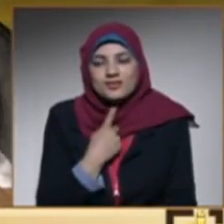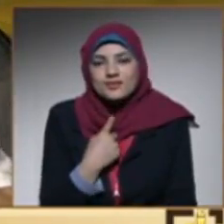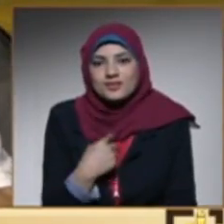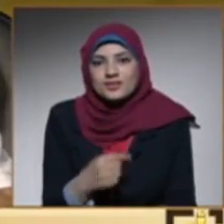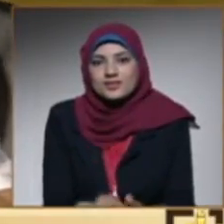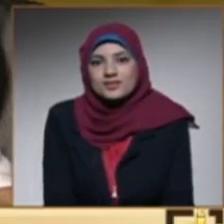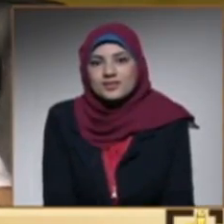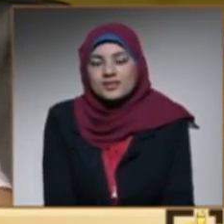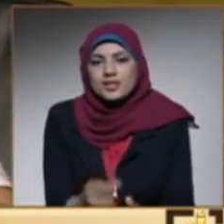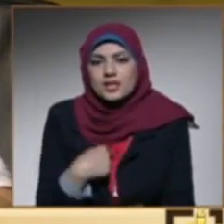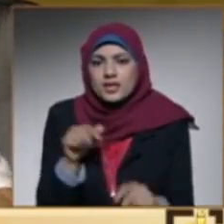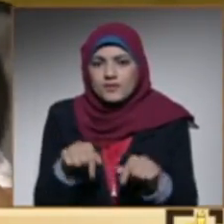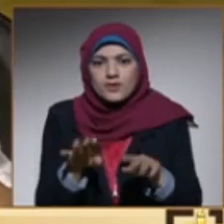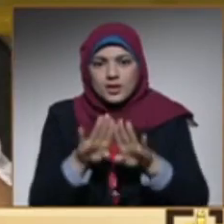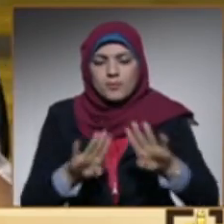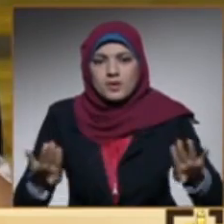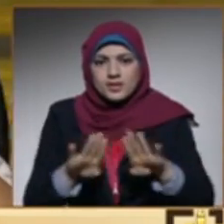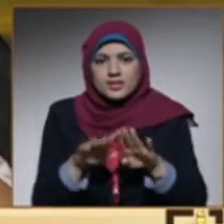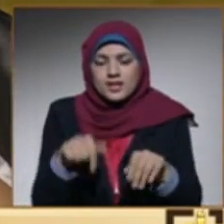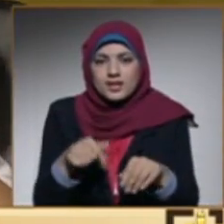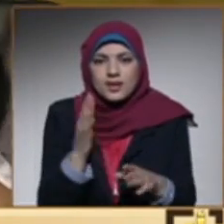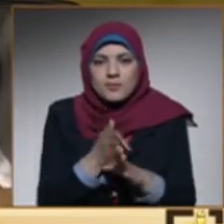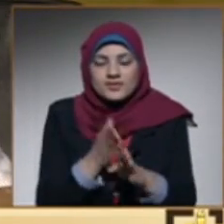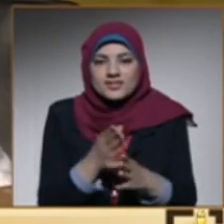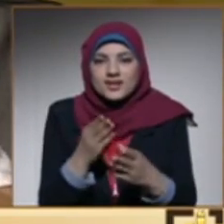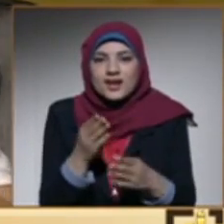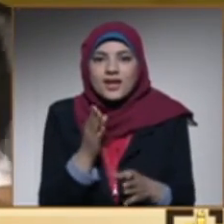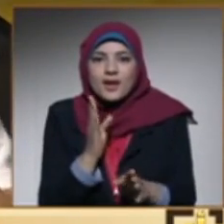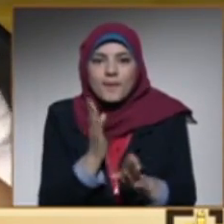ان في المسرح ان انا في المسرح امثل كتير،